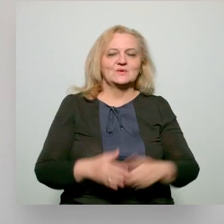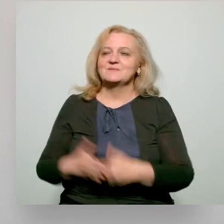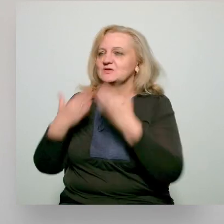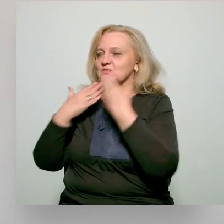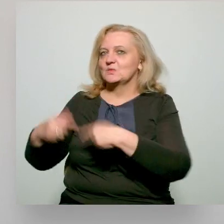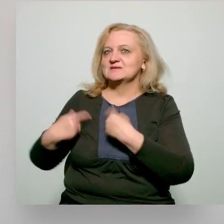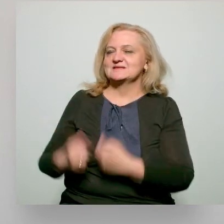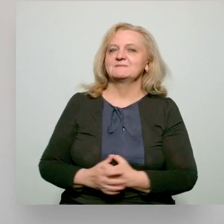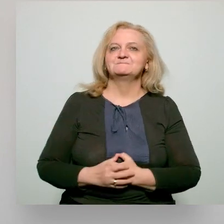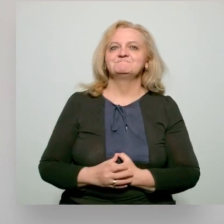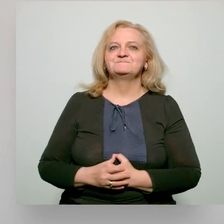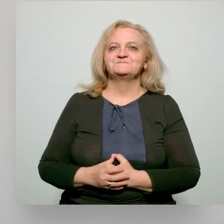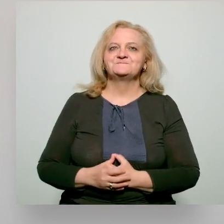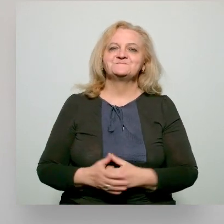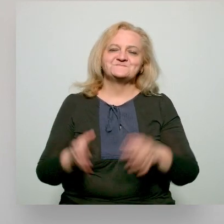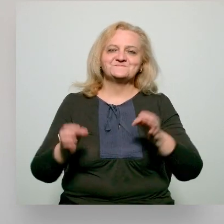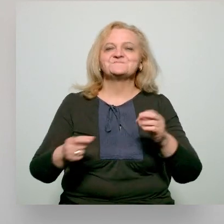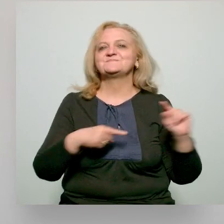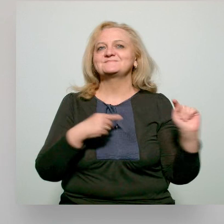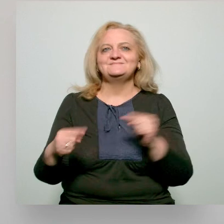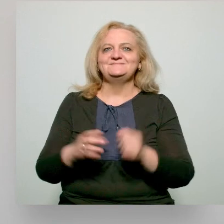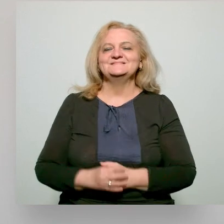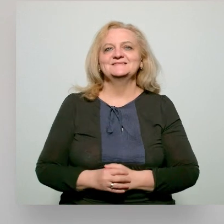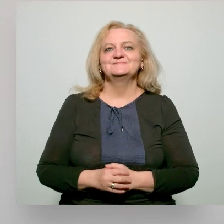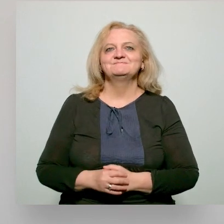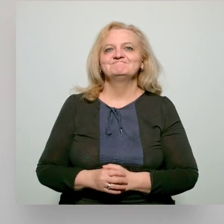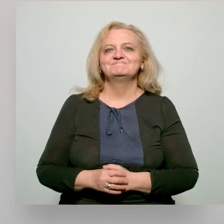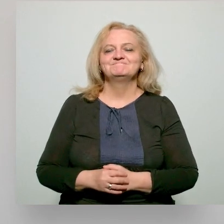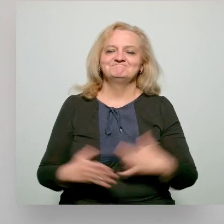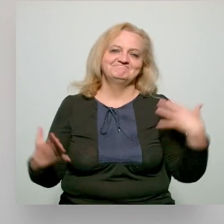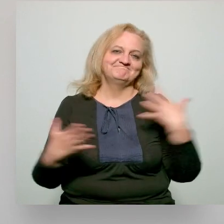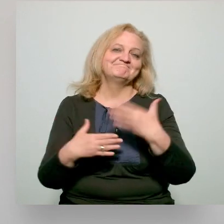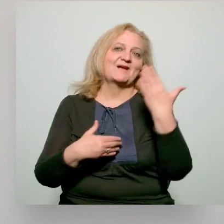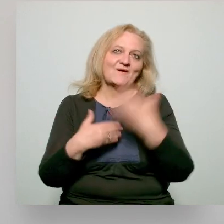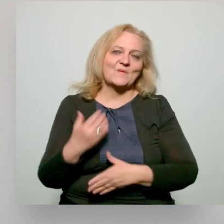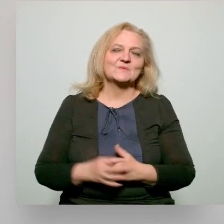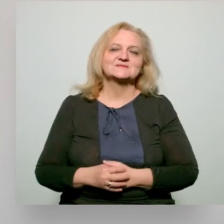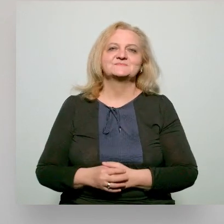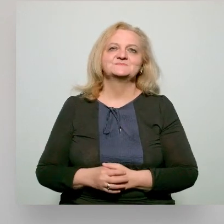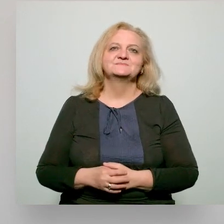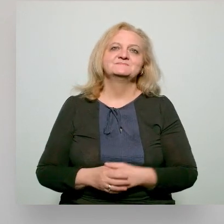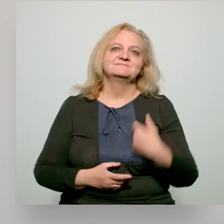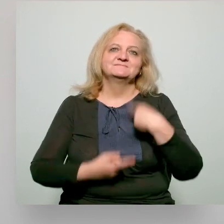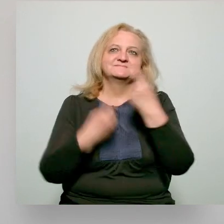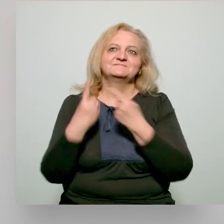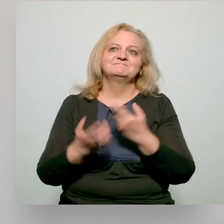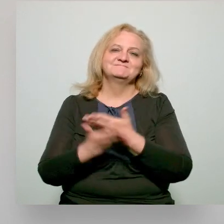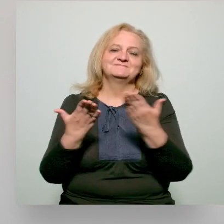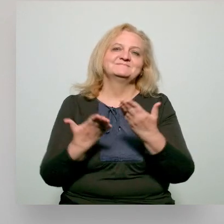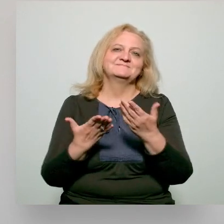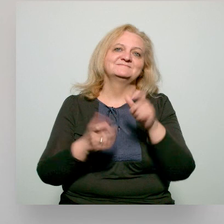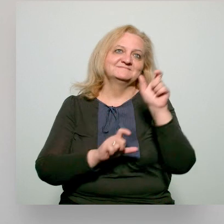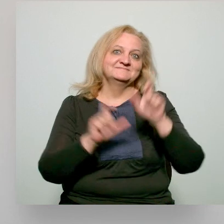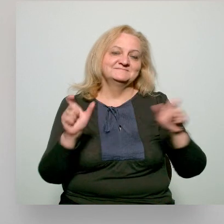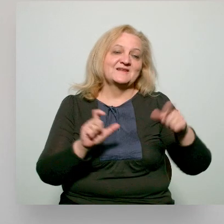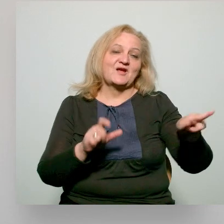Dziękuję serdecznie. Tym samym nasza debata, dyskusja dobiega końca. Myślę, że nasi widzowie nie